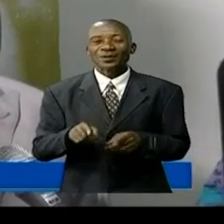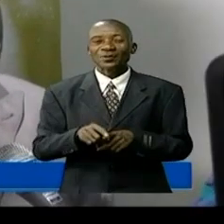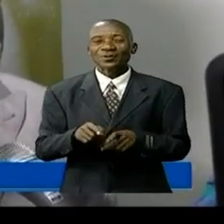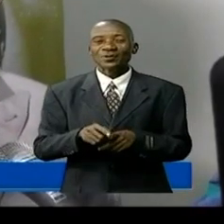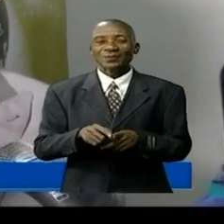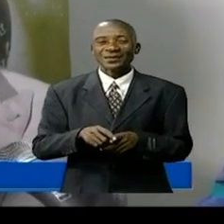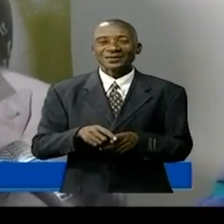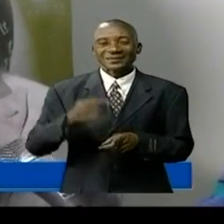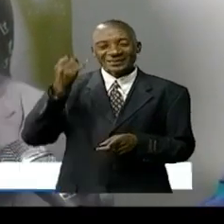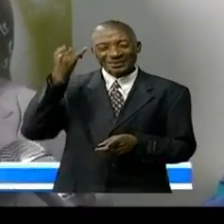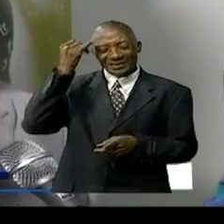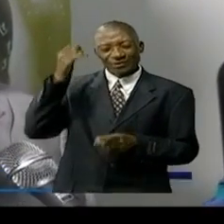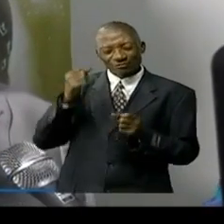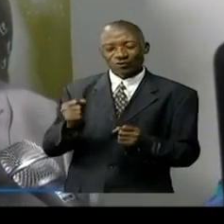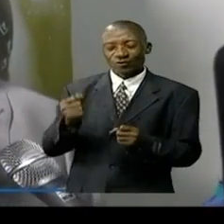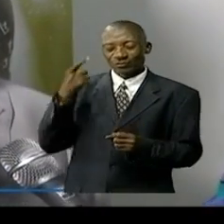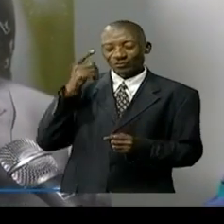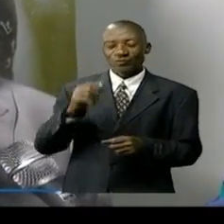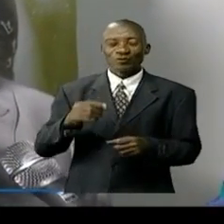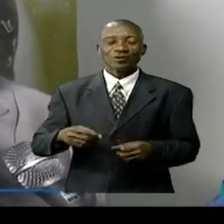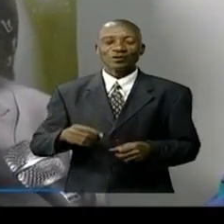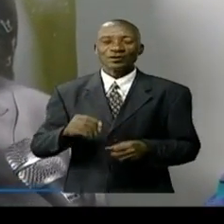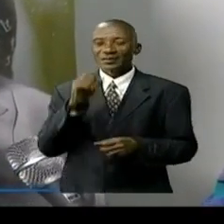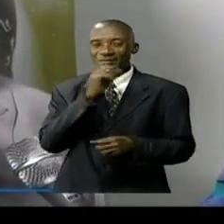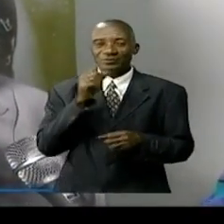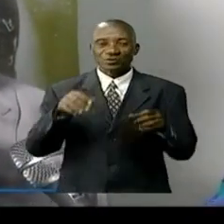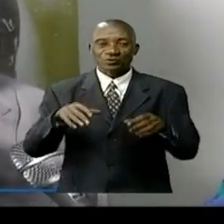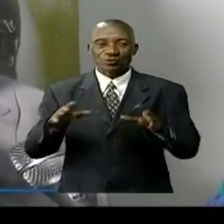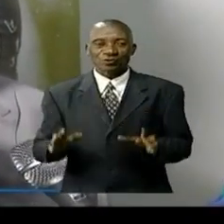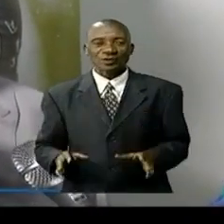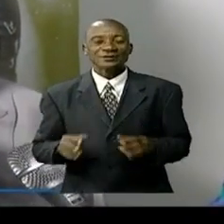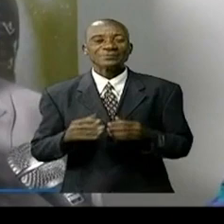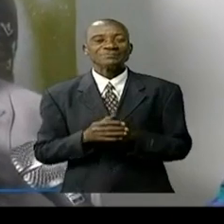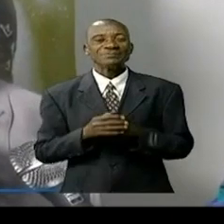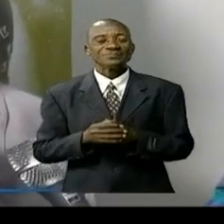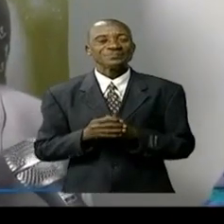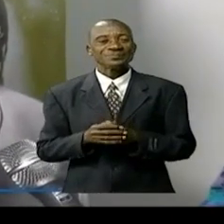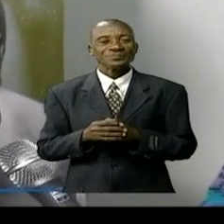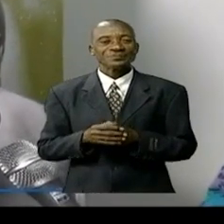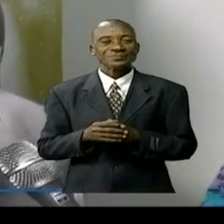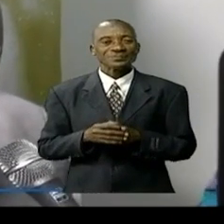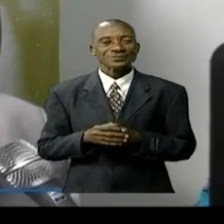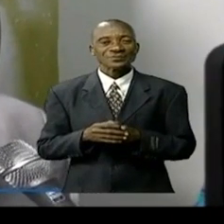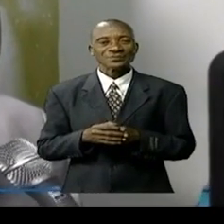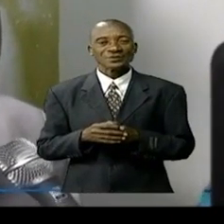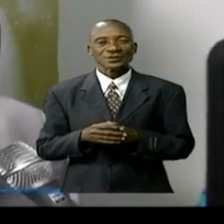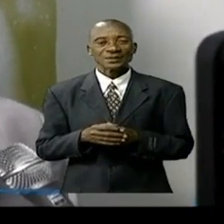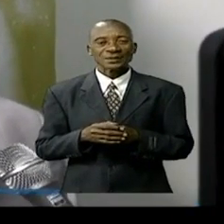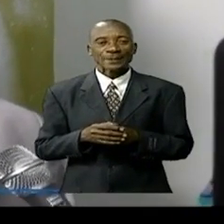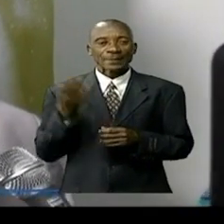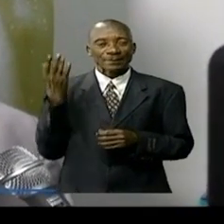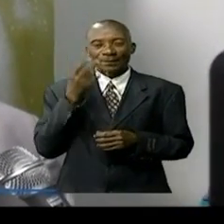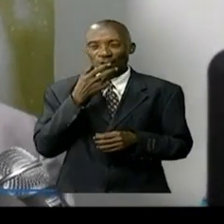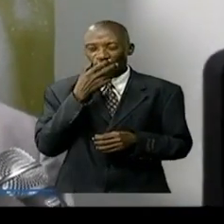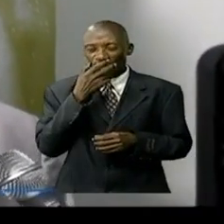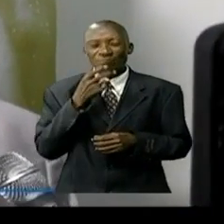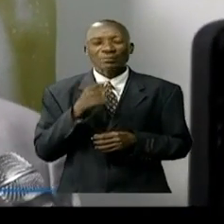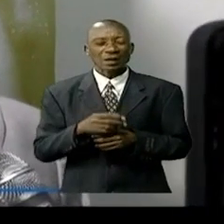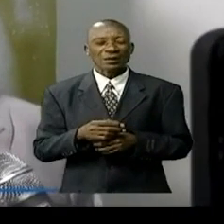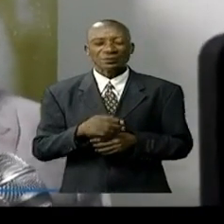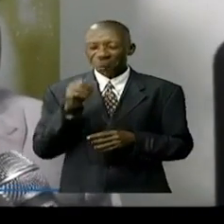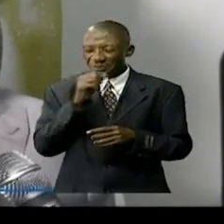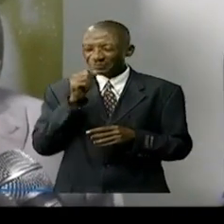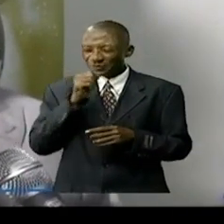forte personnalité et c'est l'un des musiciens qui ont eu un parcours tout à fait